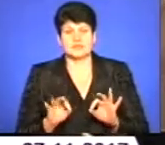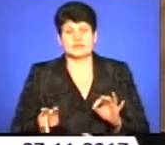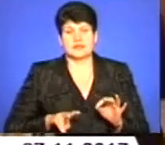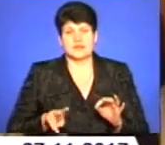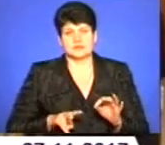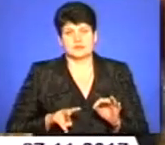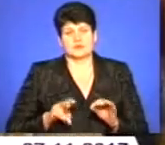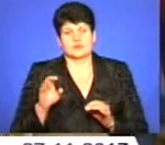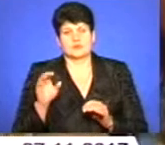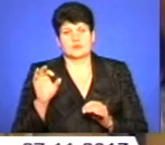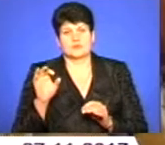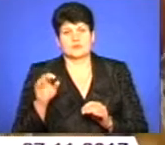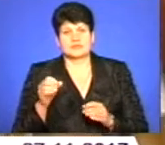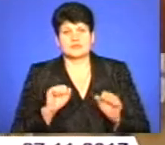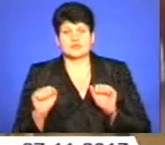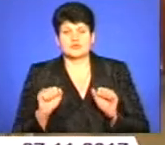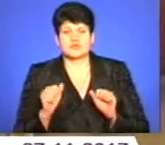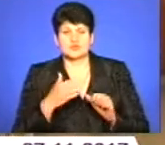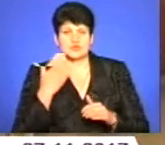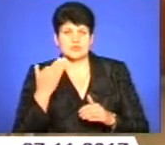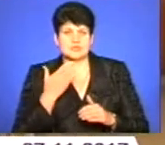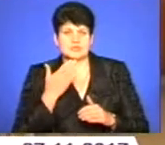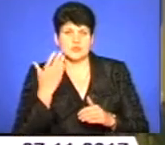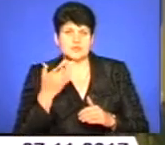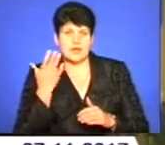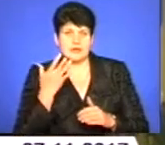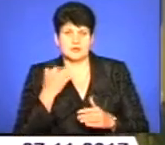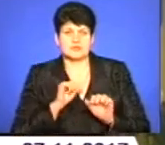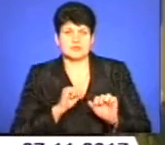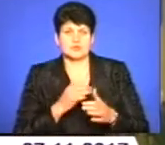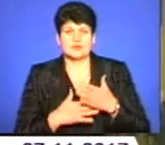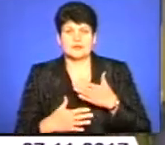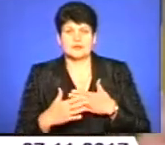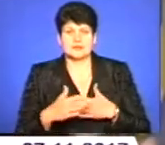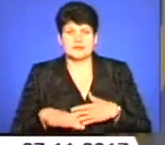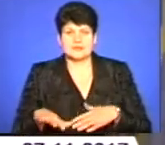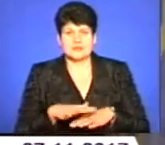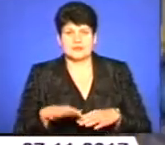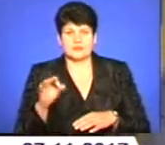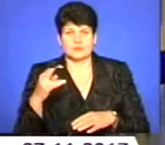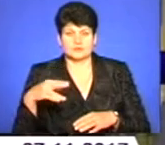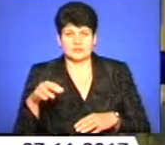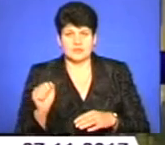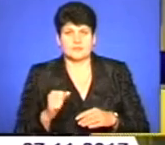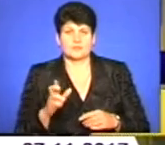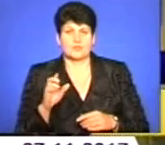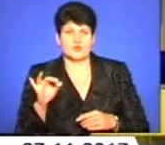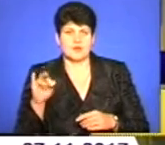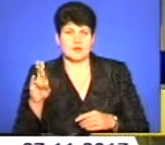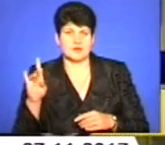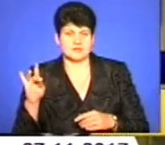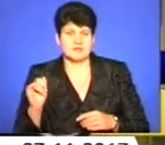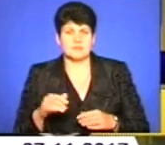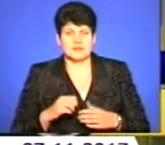захисту населення облдержадміністрації Вадим Боярський. Ми постаралися перед перепризначенням субсидії на наступний період